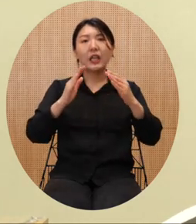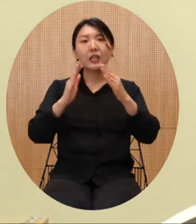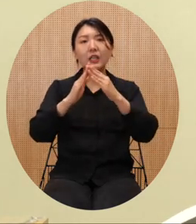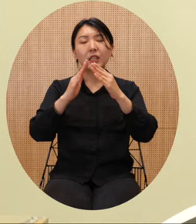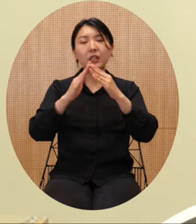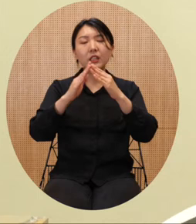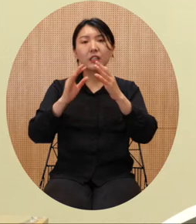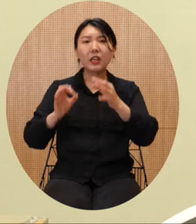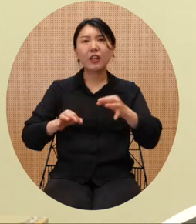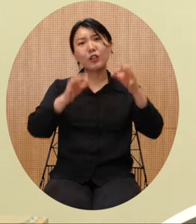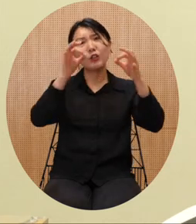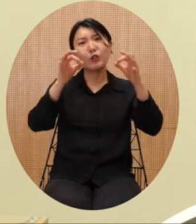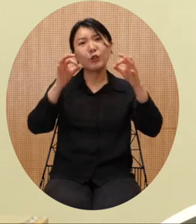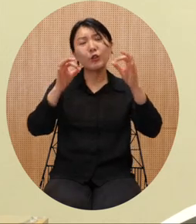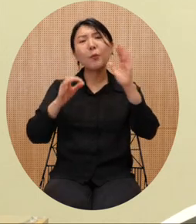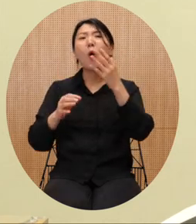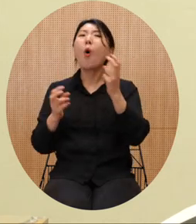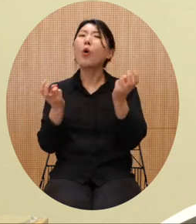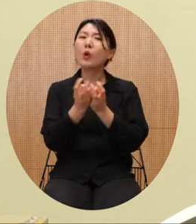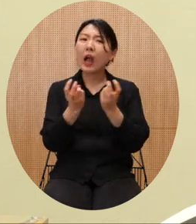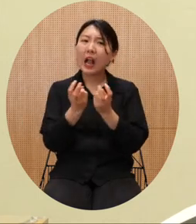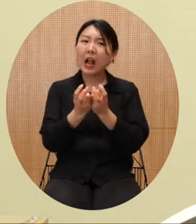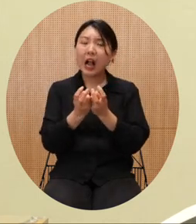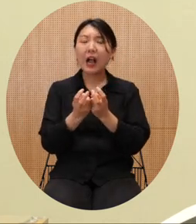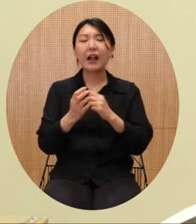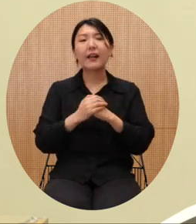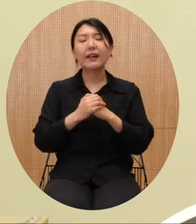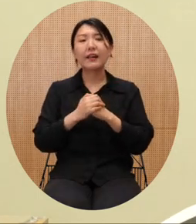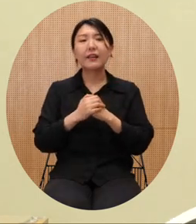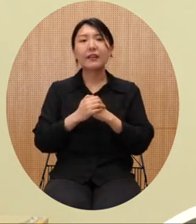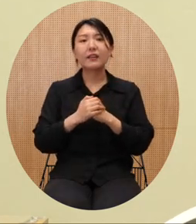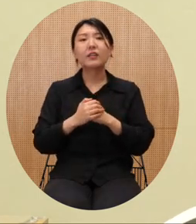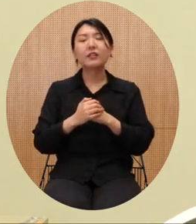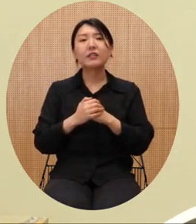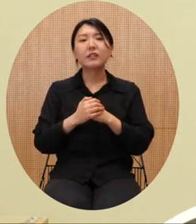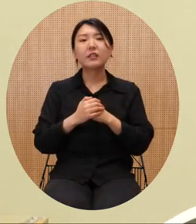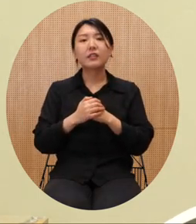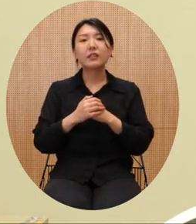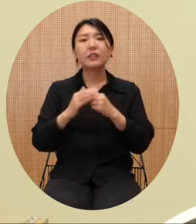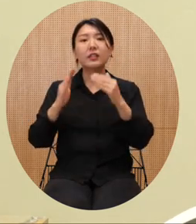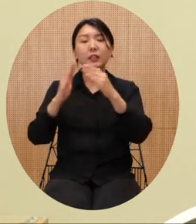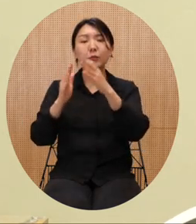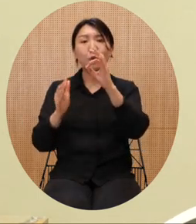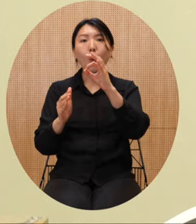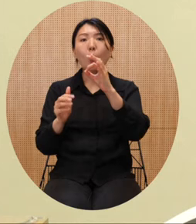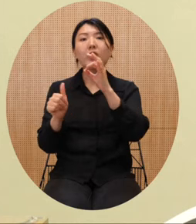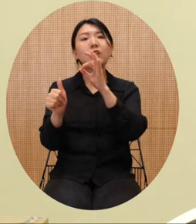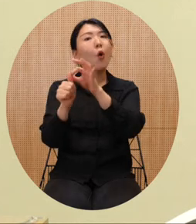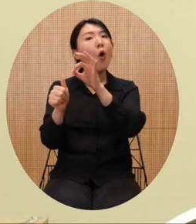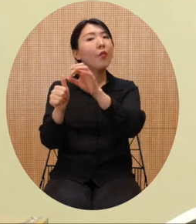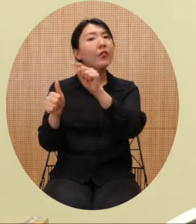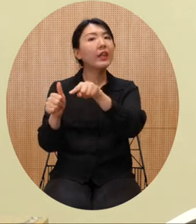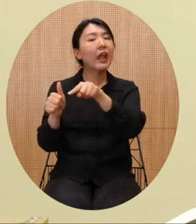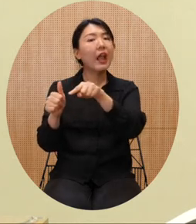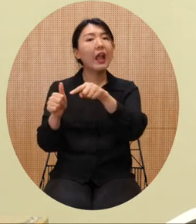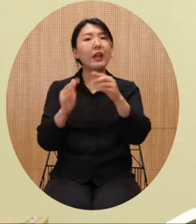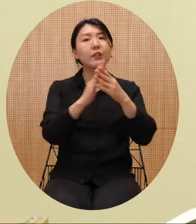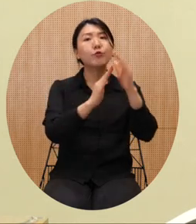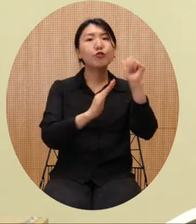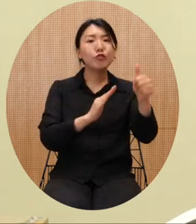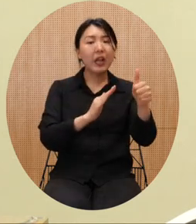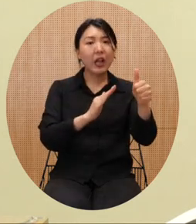상승으로 연결되면 어떻게 하나 하는 그런 부분이거든요. 그러니까 주거비 지원이 곧장